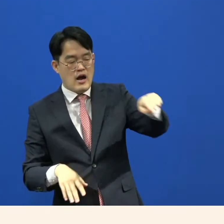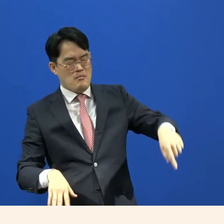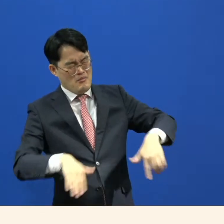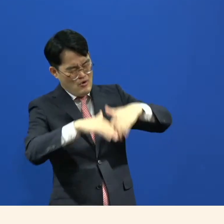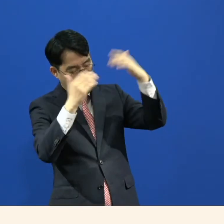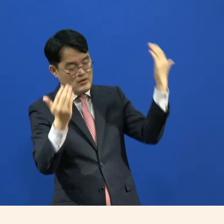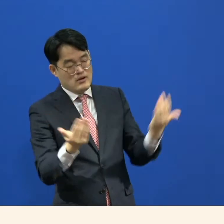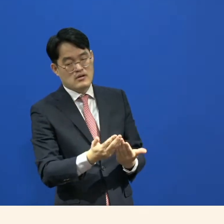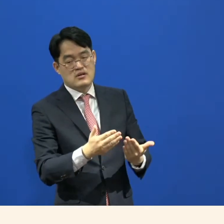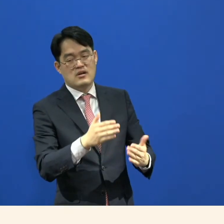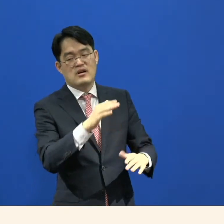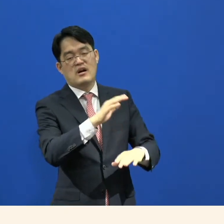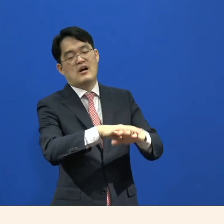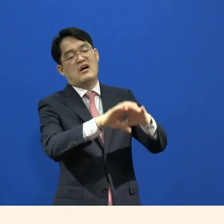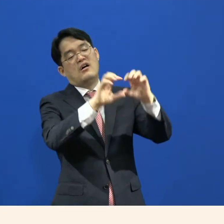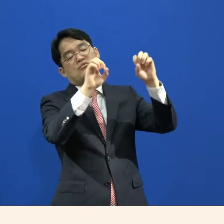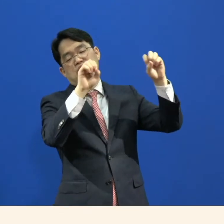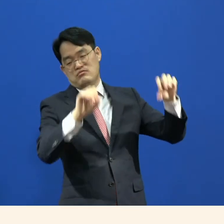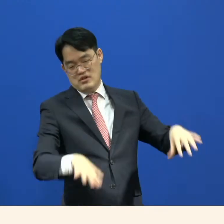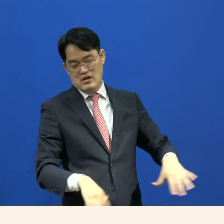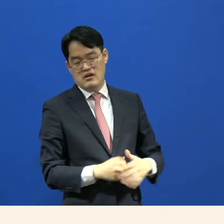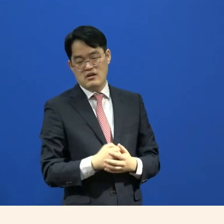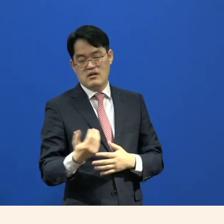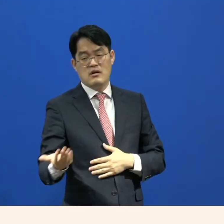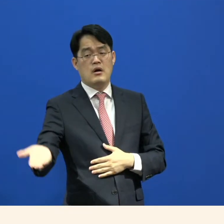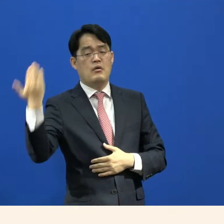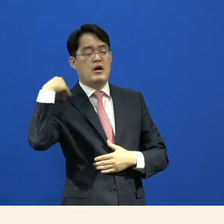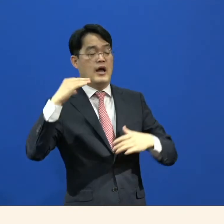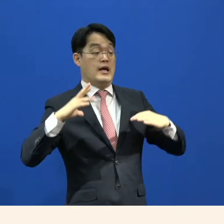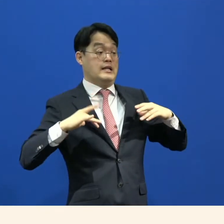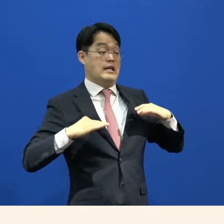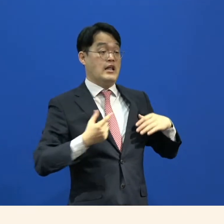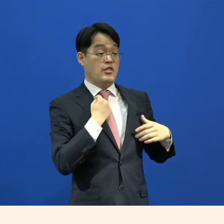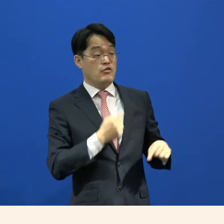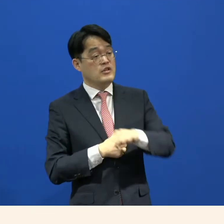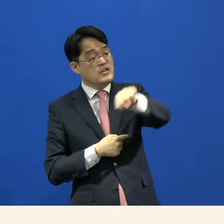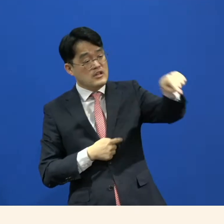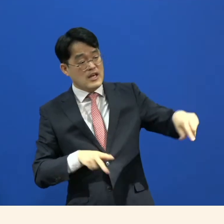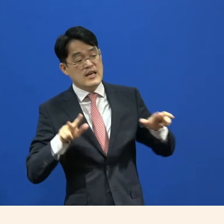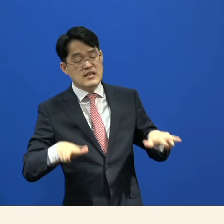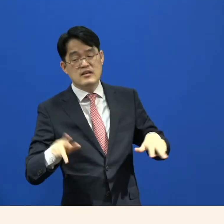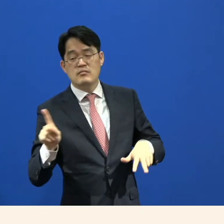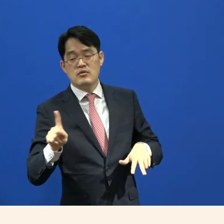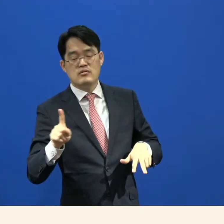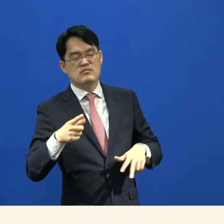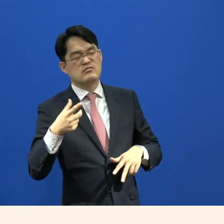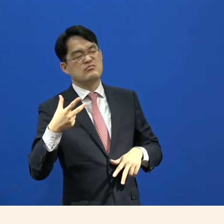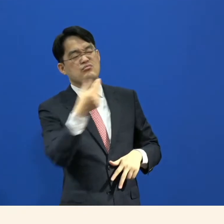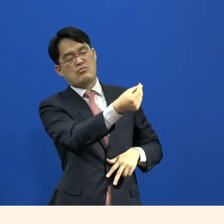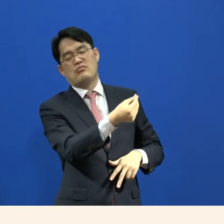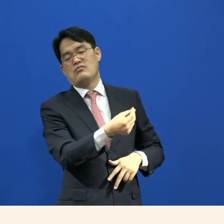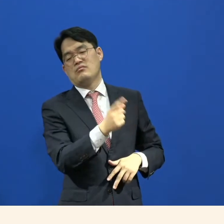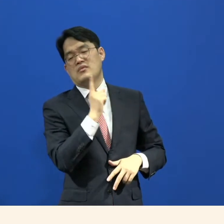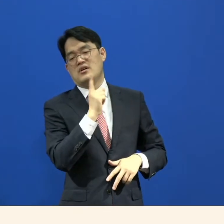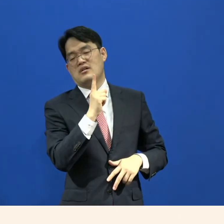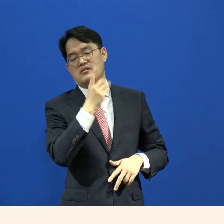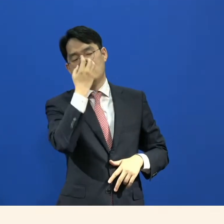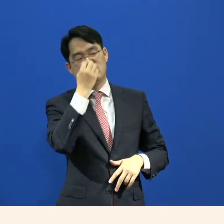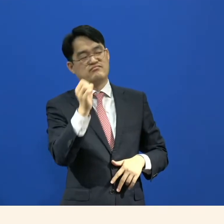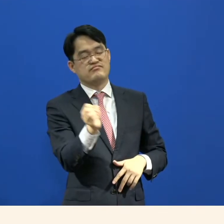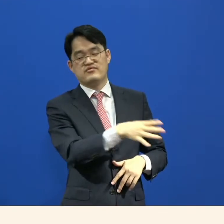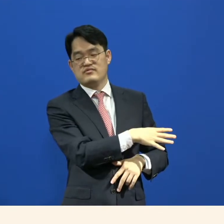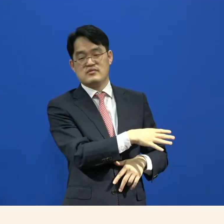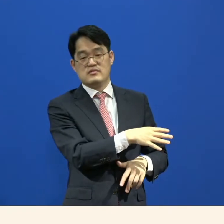과거의 자랑이 그의 표현에 의하면 이제는 배설물로 여기노라. 이제 쓰레기통에 집어넣어야 되겠다.